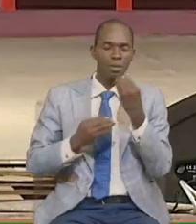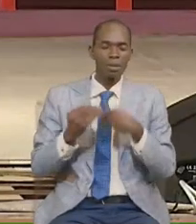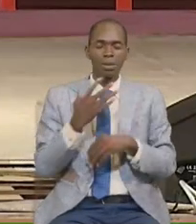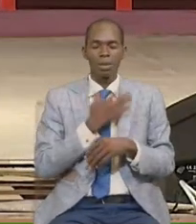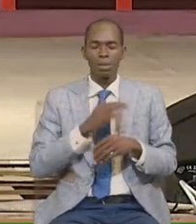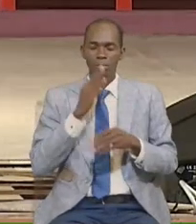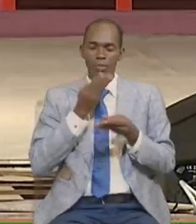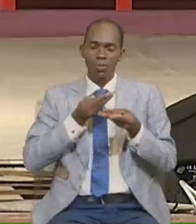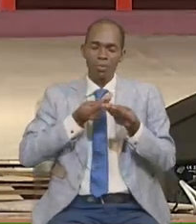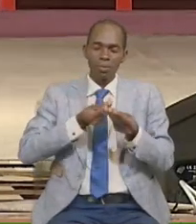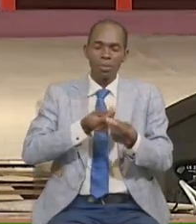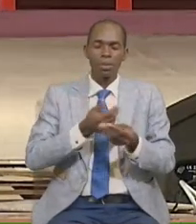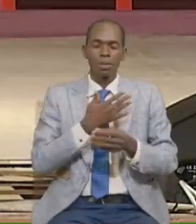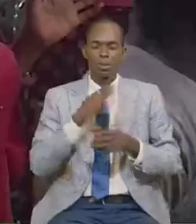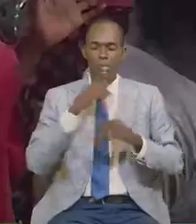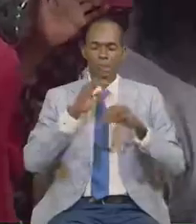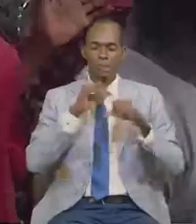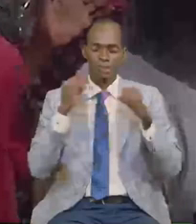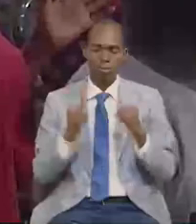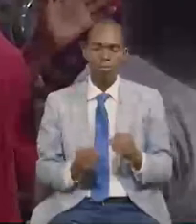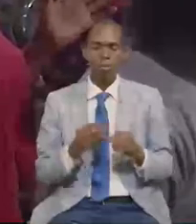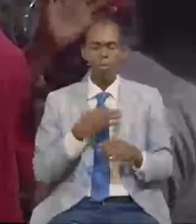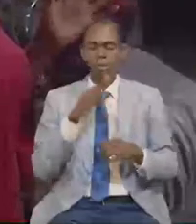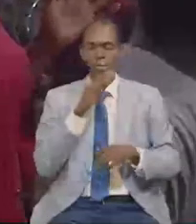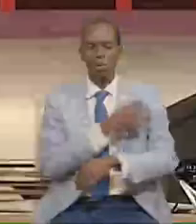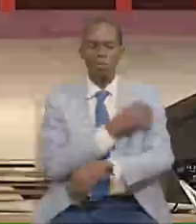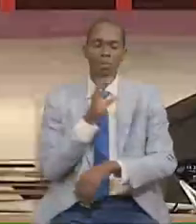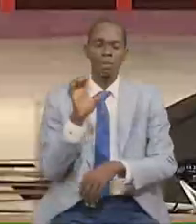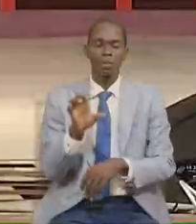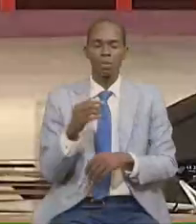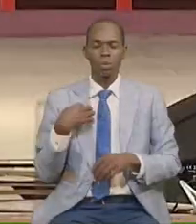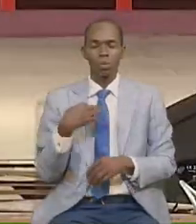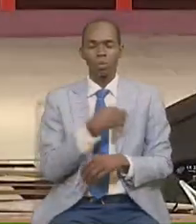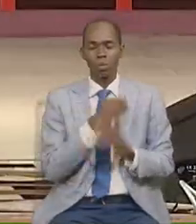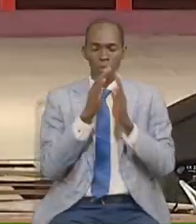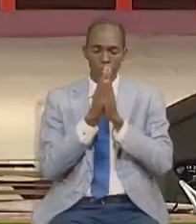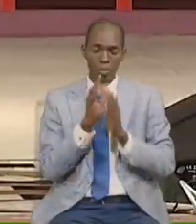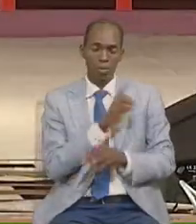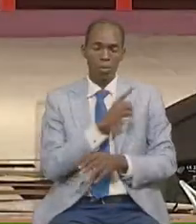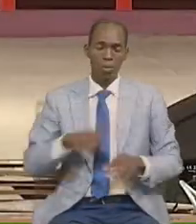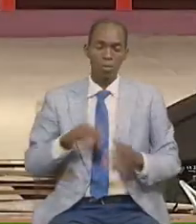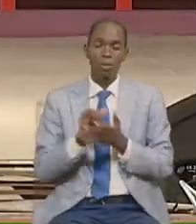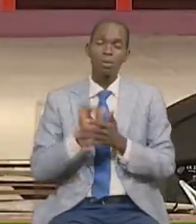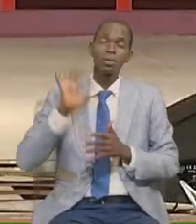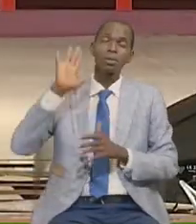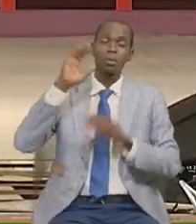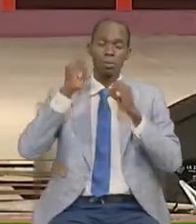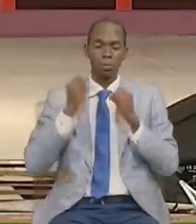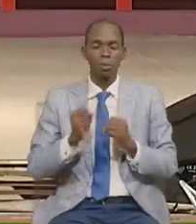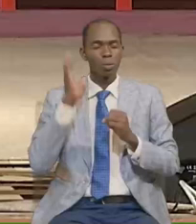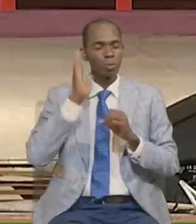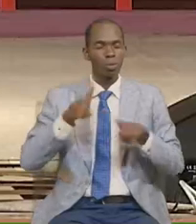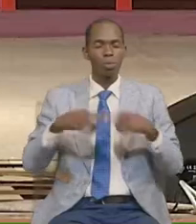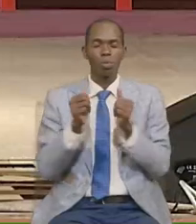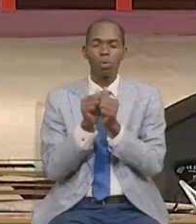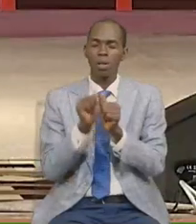nourrir, nous fortifier et revêtir de puissance. Nous demandons Seigneur que ta puissance accompagne chacun au nom